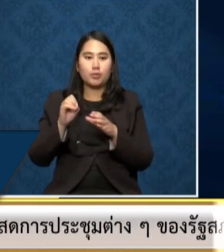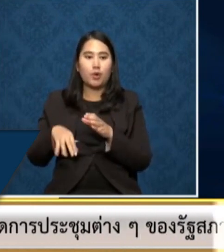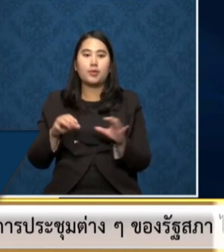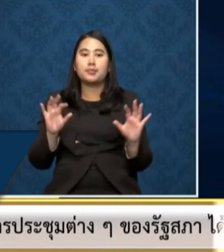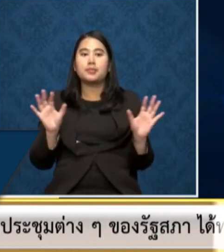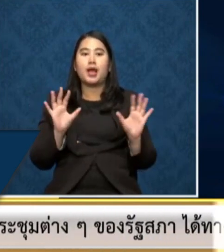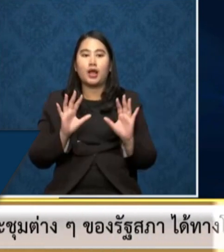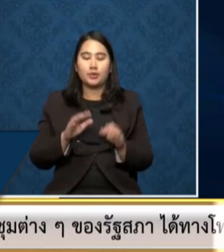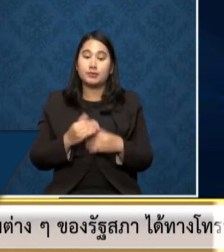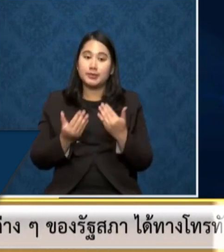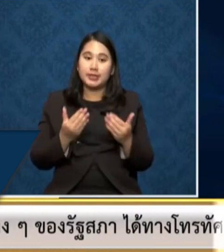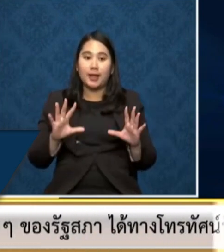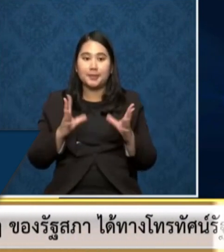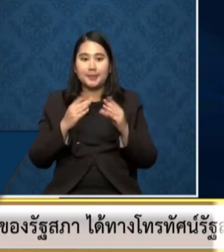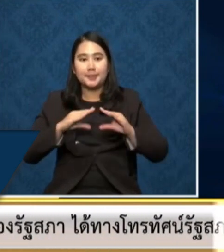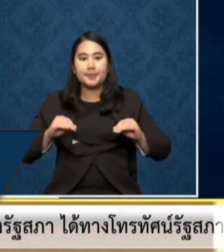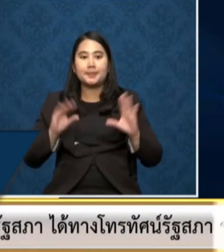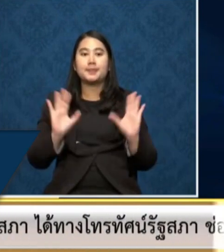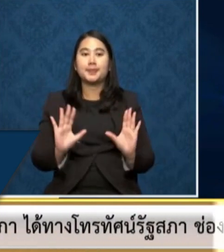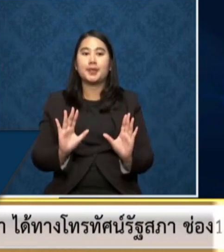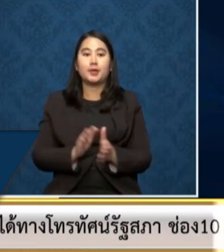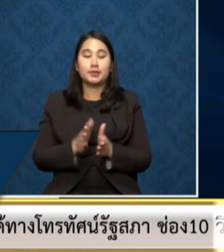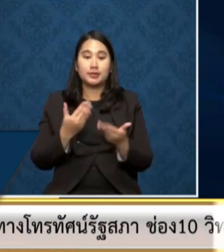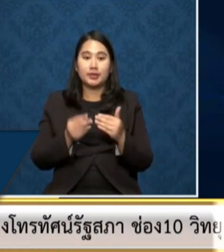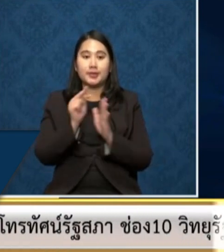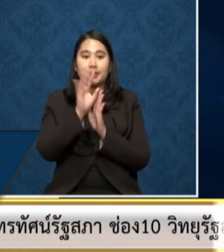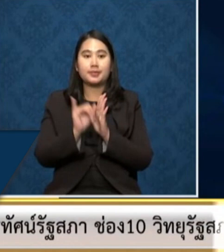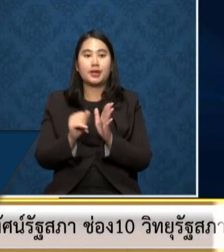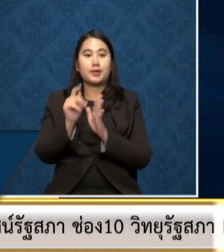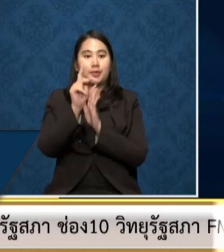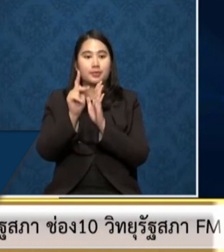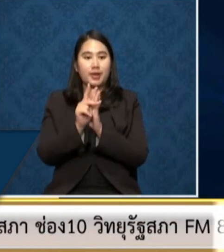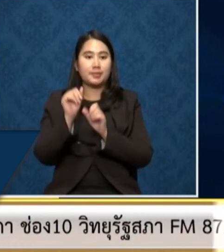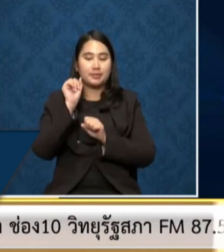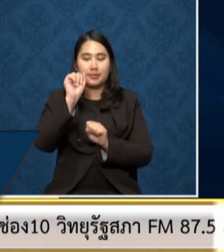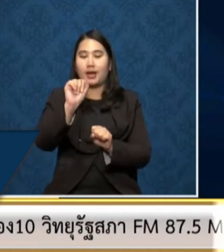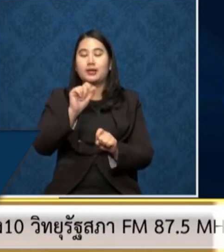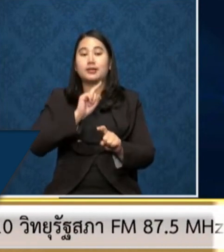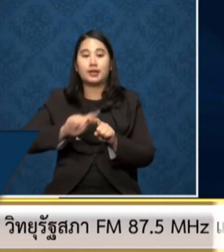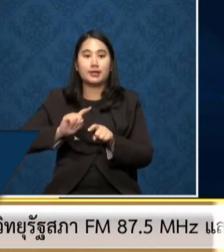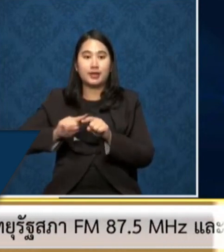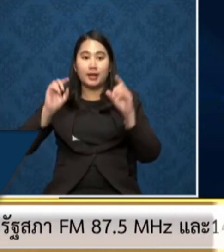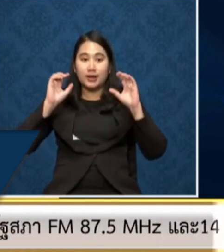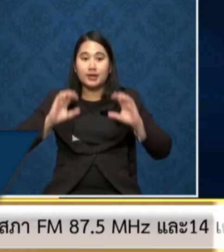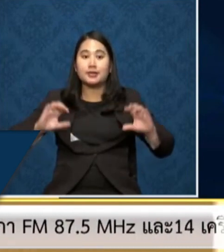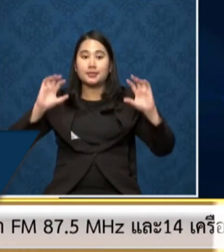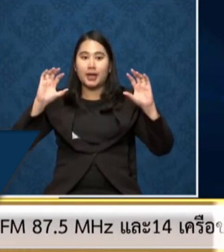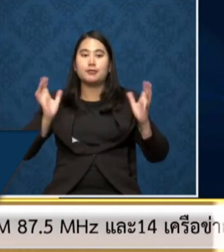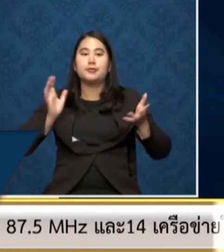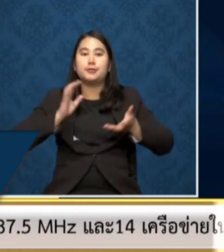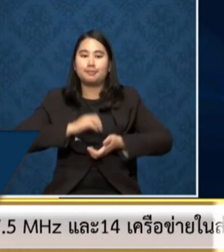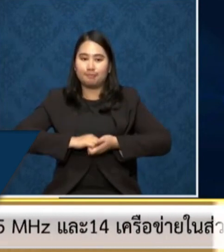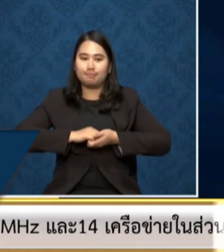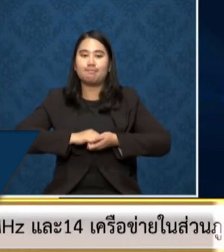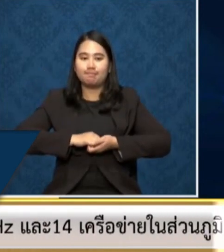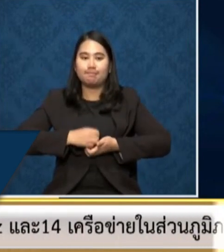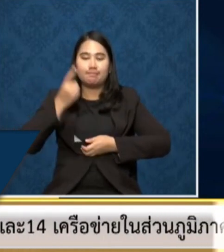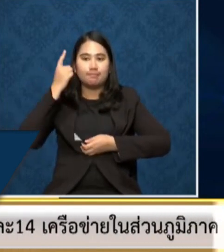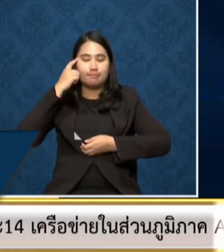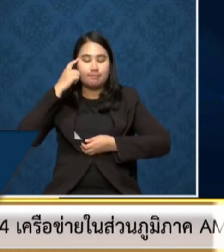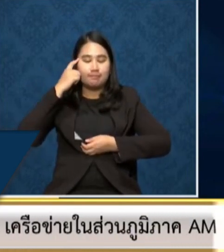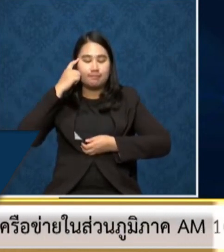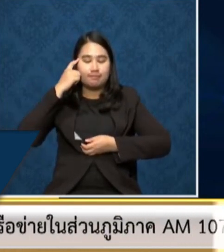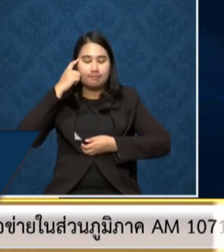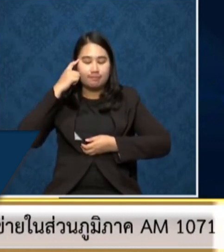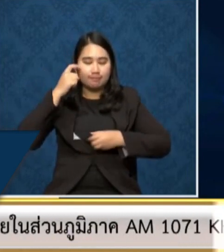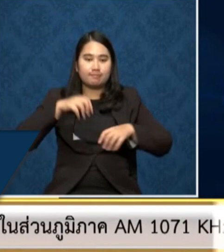หรือถูกทำให้สูญหายไปกับนโยบายหรือการออกกฎหมายกฎระเบียบจากทางภาครัฐและร่วมกันหาแนวทางในการจัดการ